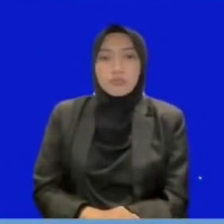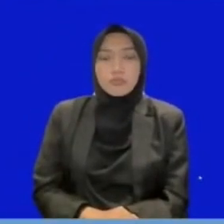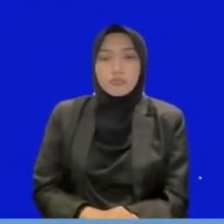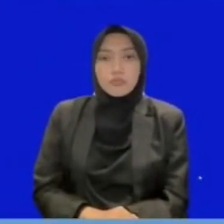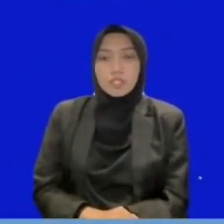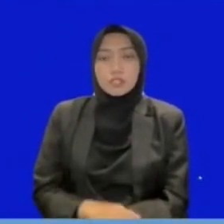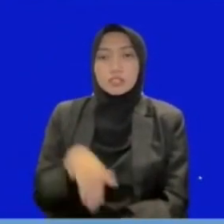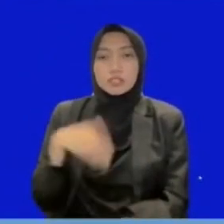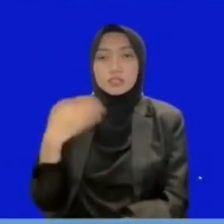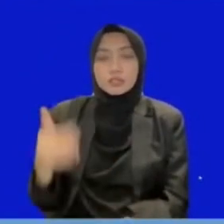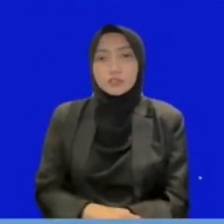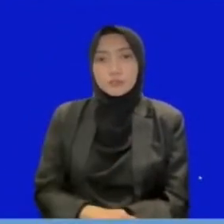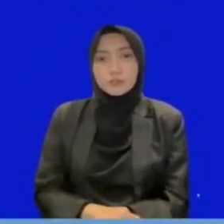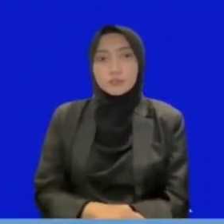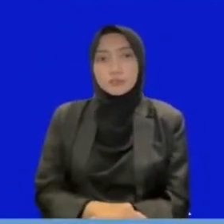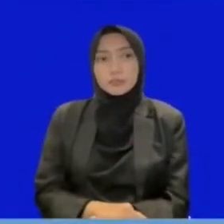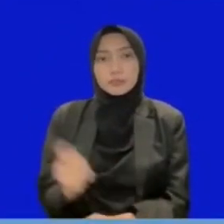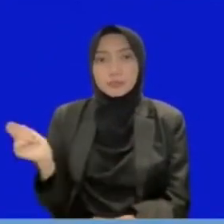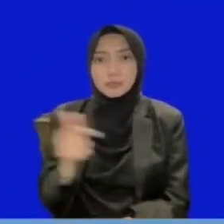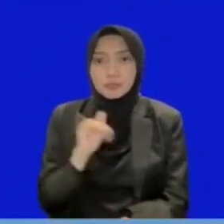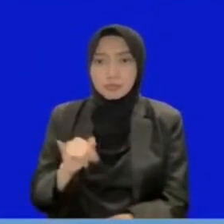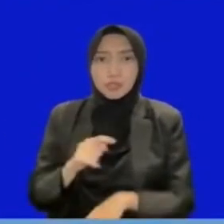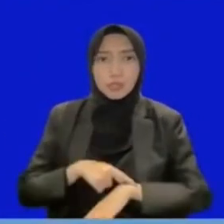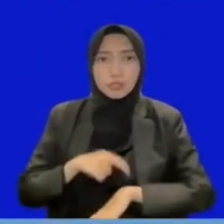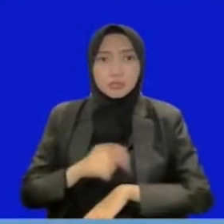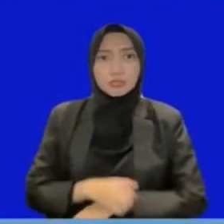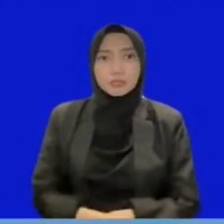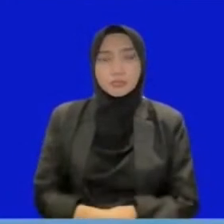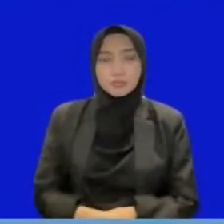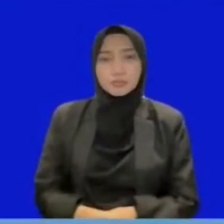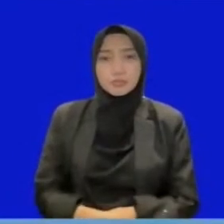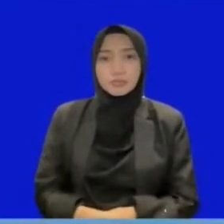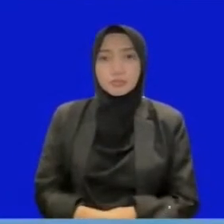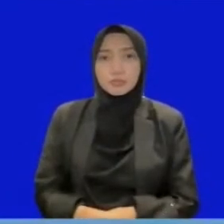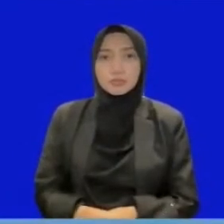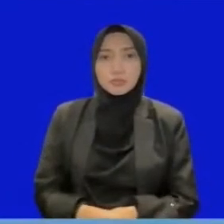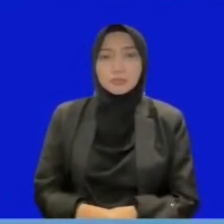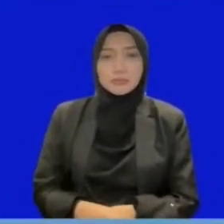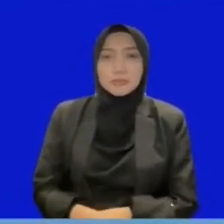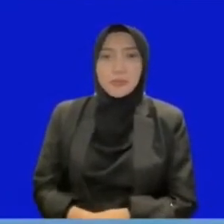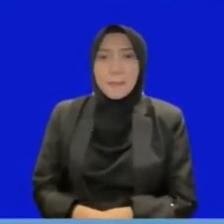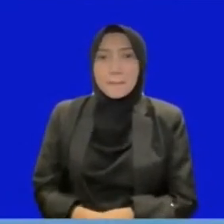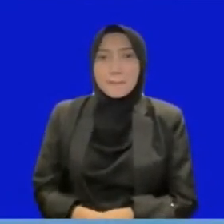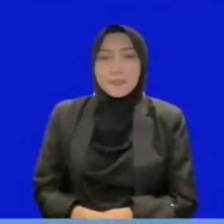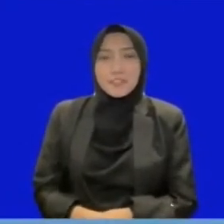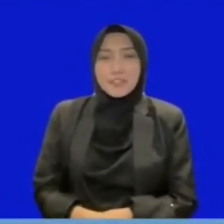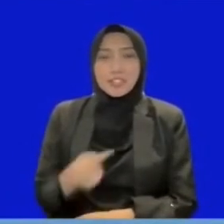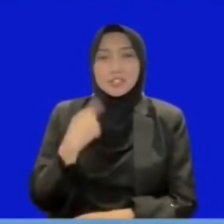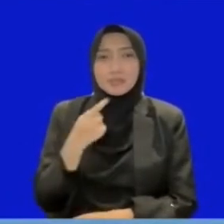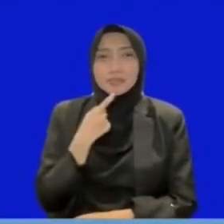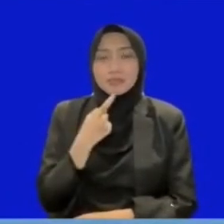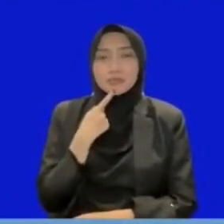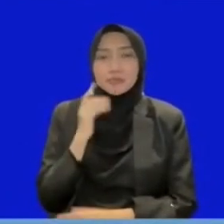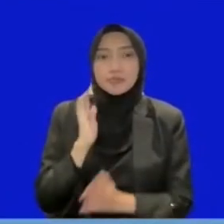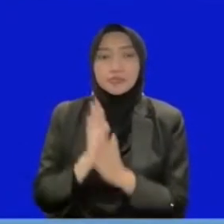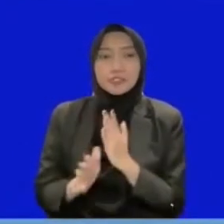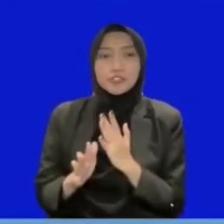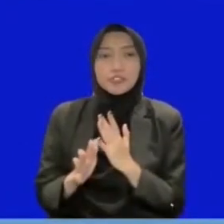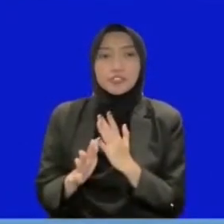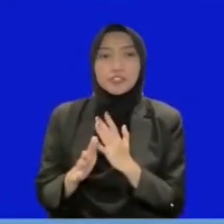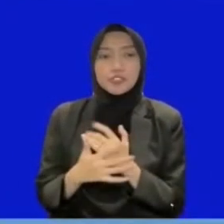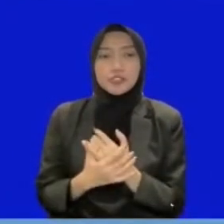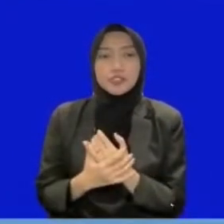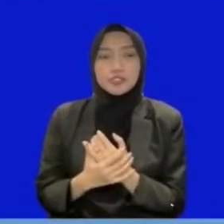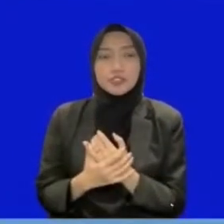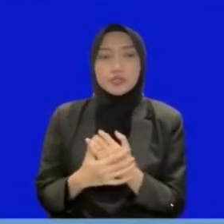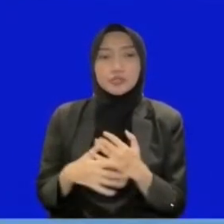Next. Kok cepat sekali ya? Kemudian nah ini, kita coba langsung ke best practice.